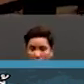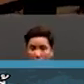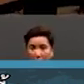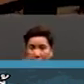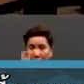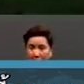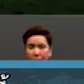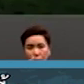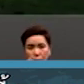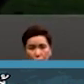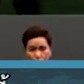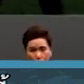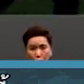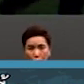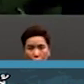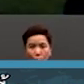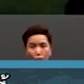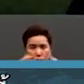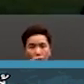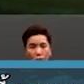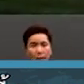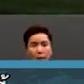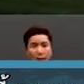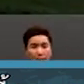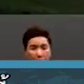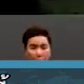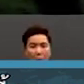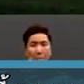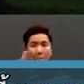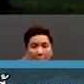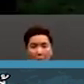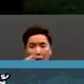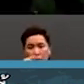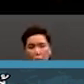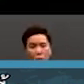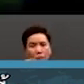นบริเวณภาคใต้จะมีฝนตกชุกหนาแน่นต่อไปกรวรรณชัยเดชรายงาน